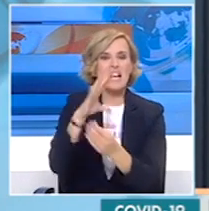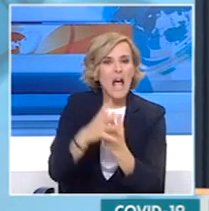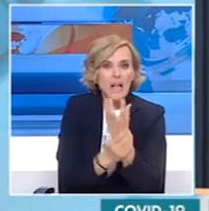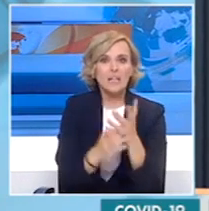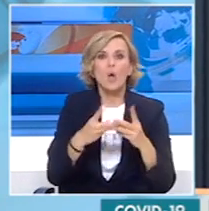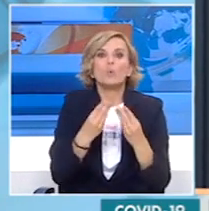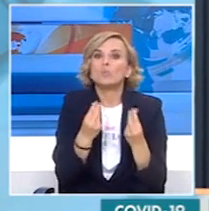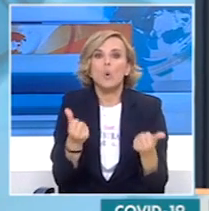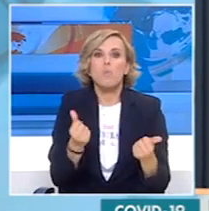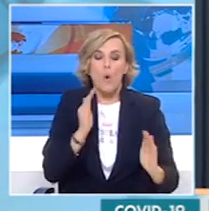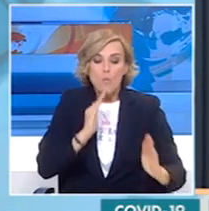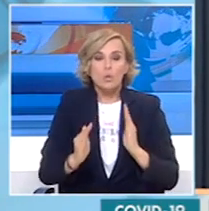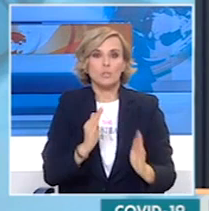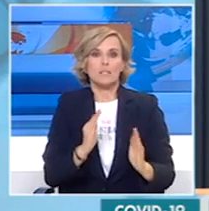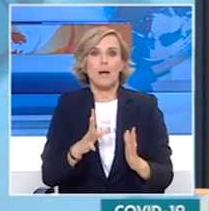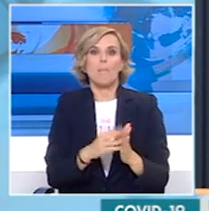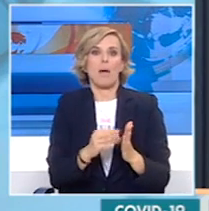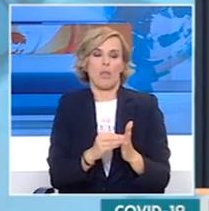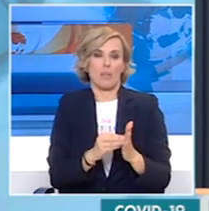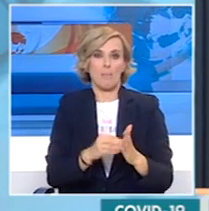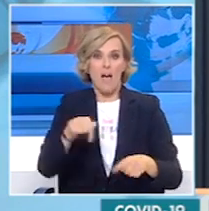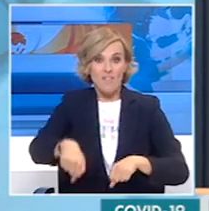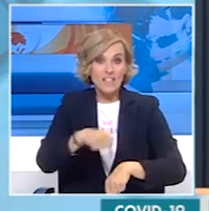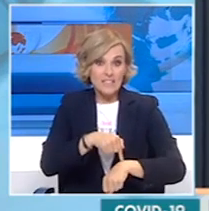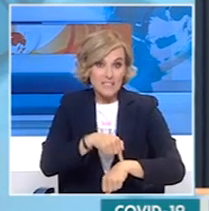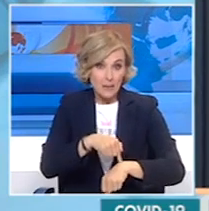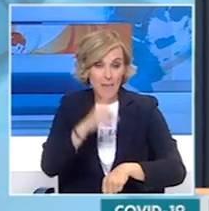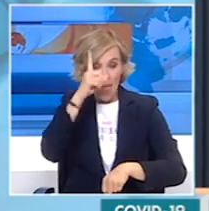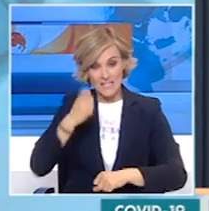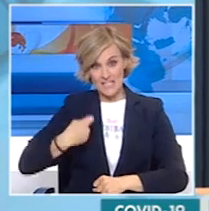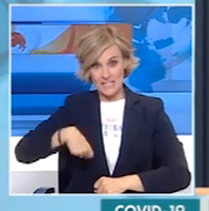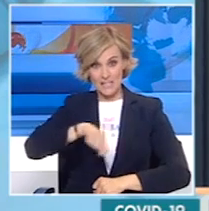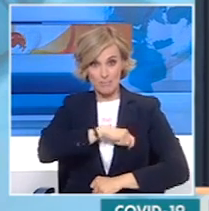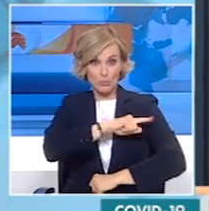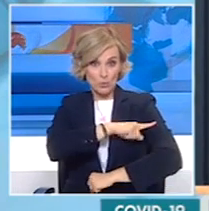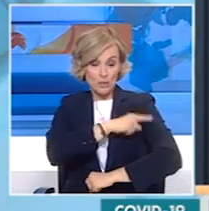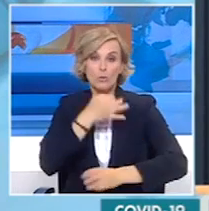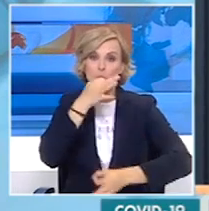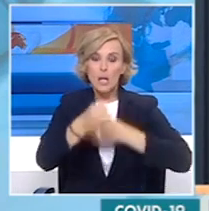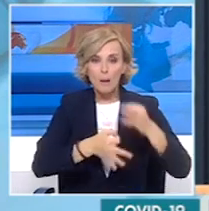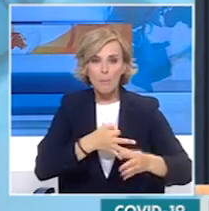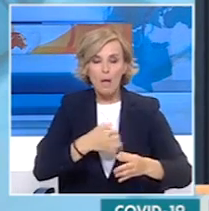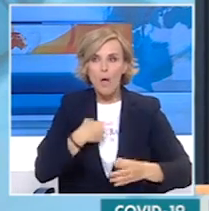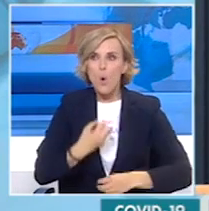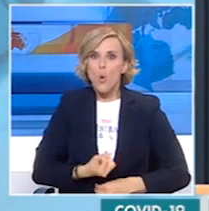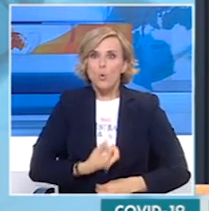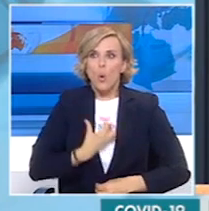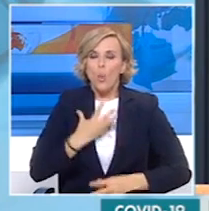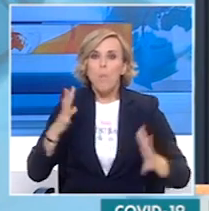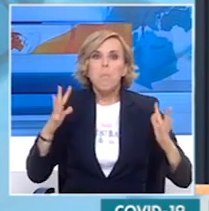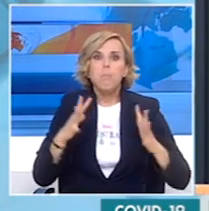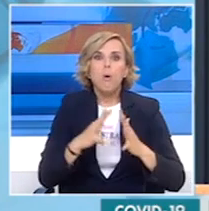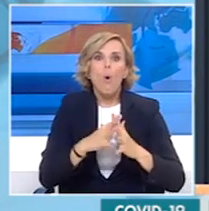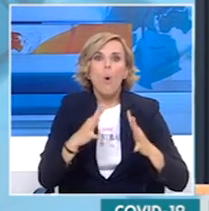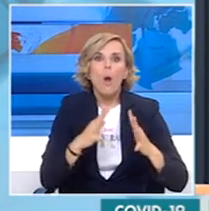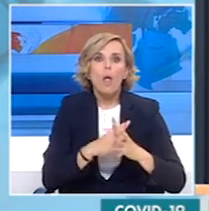τον ιό. Είναι σαν να είμαι γιατρός σε ένα πόλεμο, δήλωσε συνάδελφος Ισπανός γιατρός. Ενώ Ιταλός συνάδελφος στη μαζική